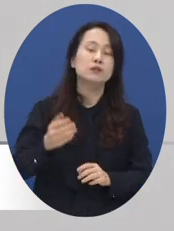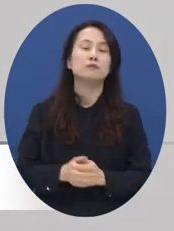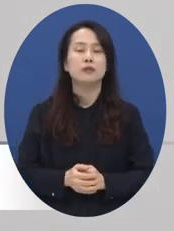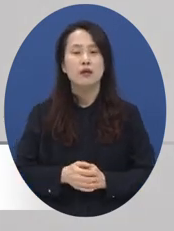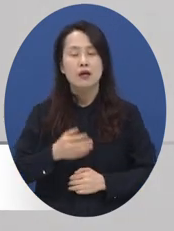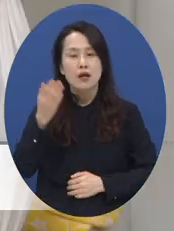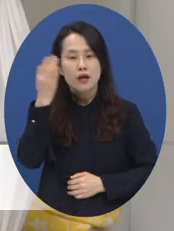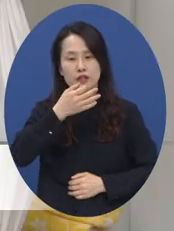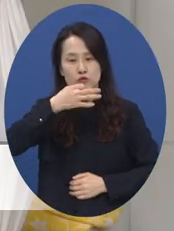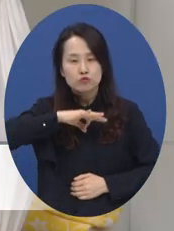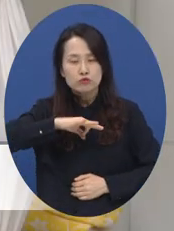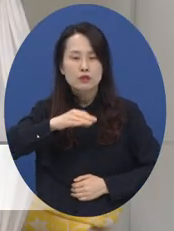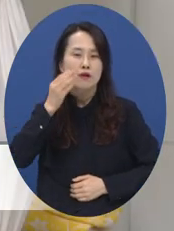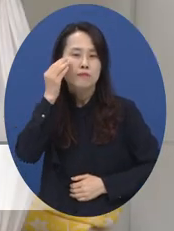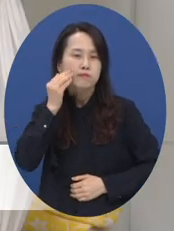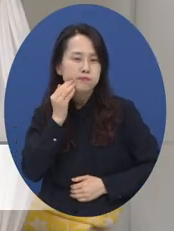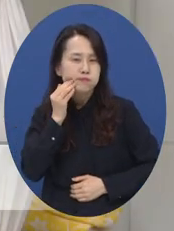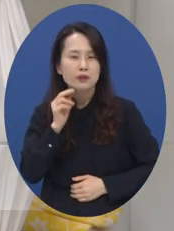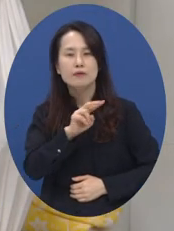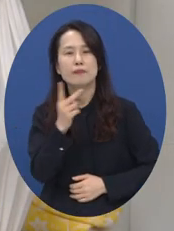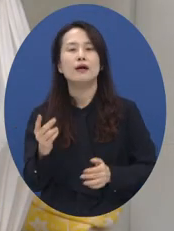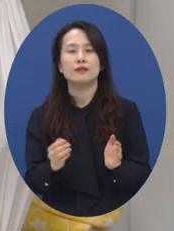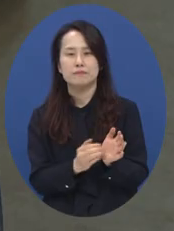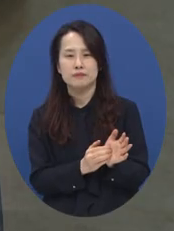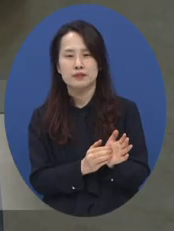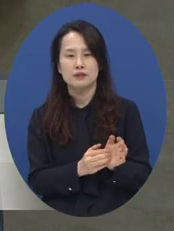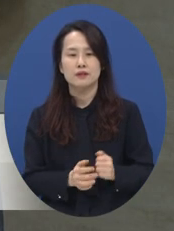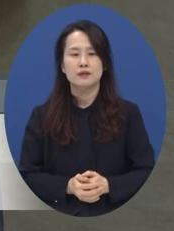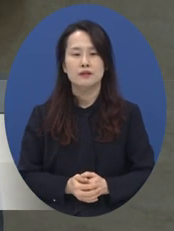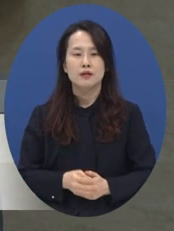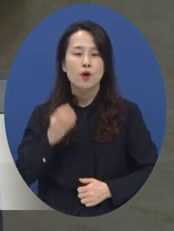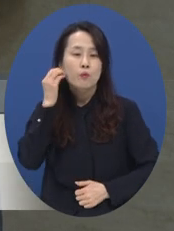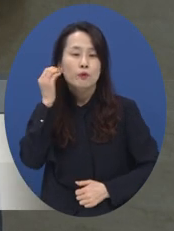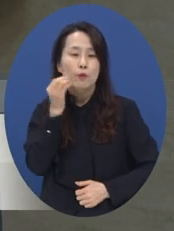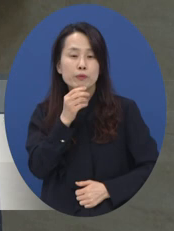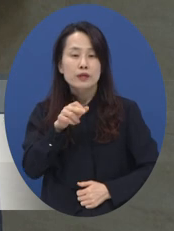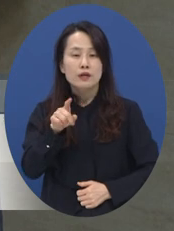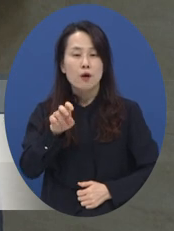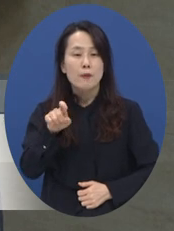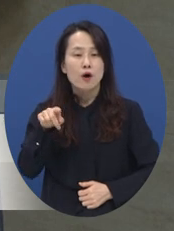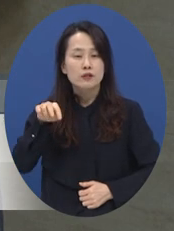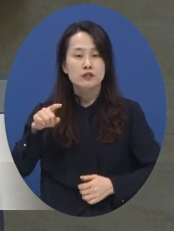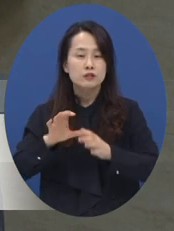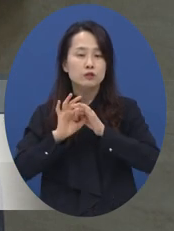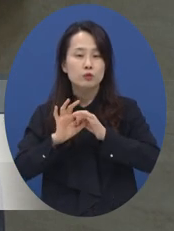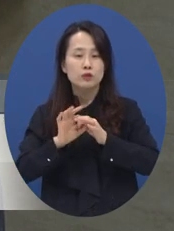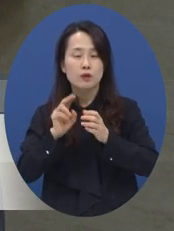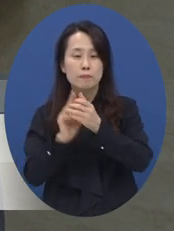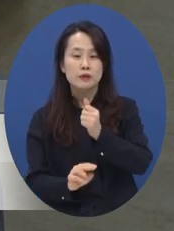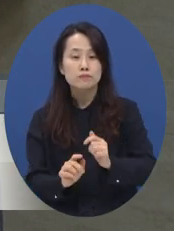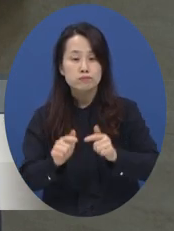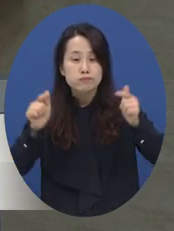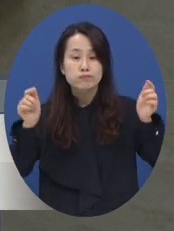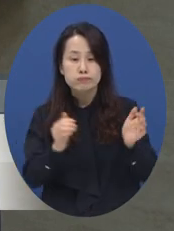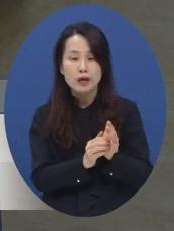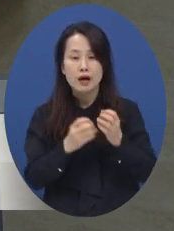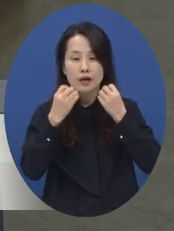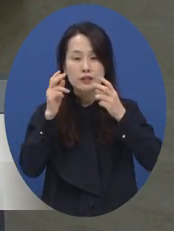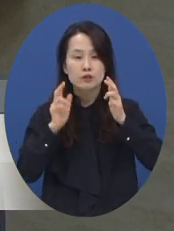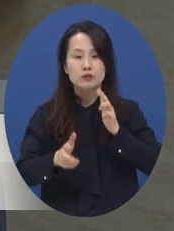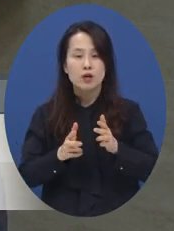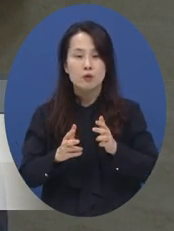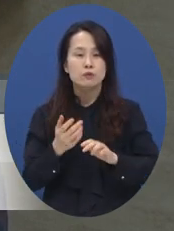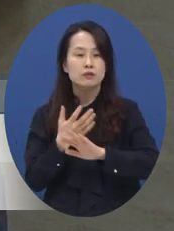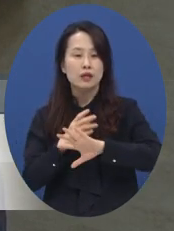순익이 처음으로 흑자로 돌아섰습니다 홈쇼핑 커머스를 통해서 매출을 종대를 했구요 신규사업으로